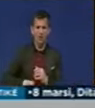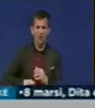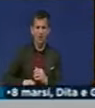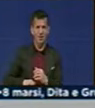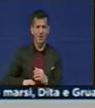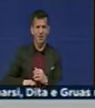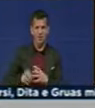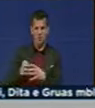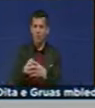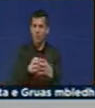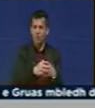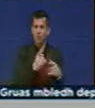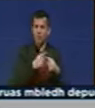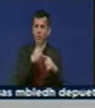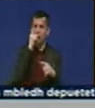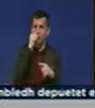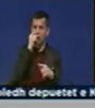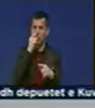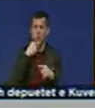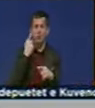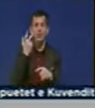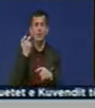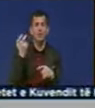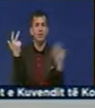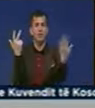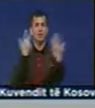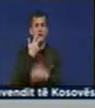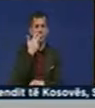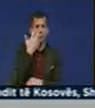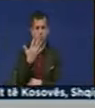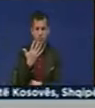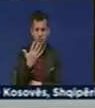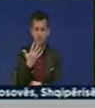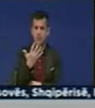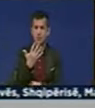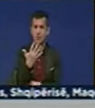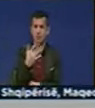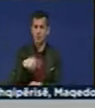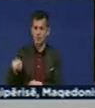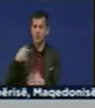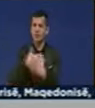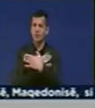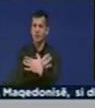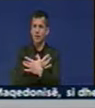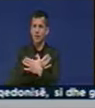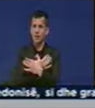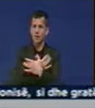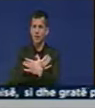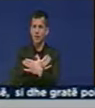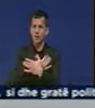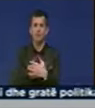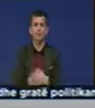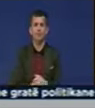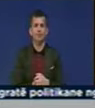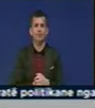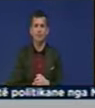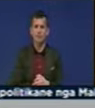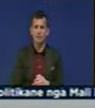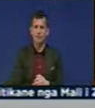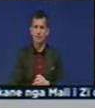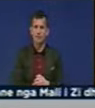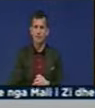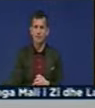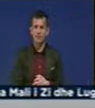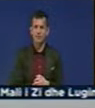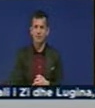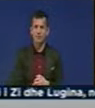dhe komunash në 385 që ka aktualisht Shqipëria me sistemin e vjetër. Prandaj,